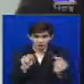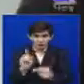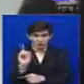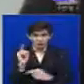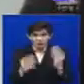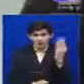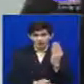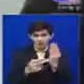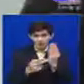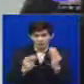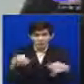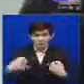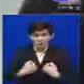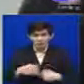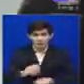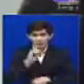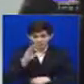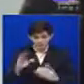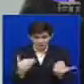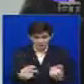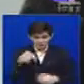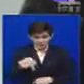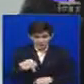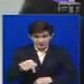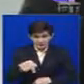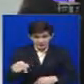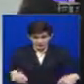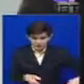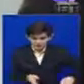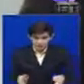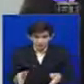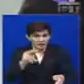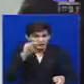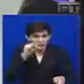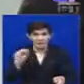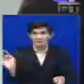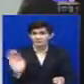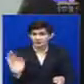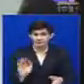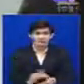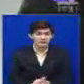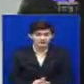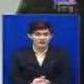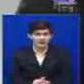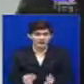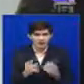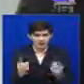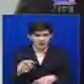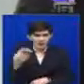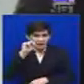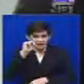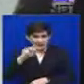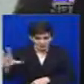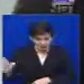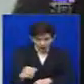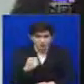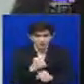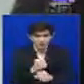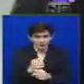โรงแรมเนี่ยนะครับเขาบอกว่าตรงนี้จริงๆไม่ใช่ทางน้ำสาธารณะหรือลำรางสาธารณะแต่เขาชักน้ำเข้ามา